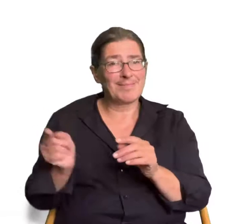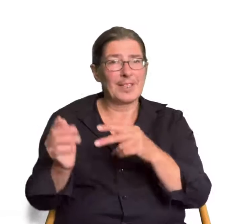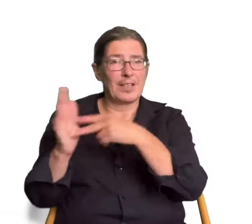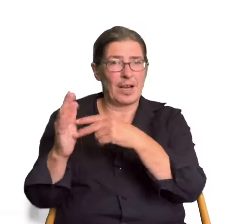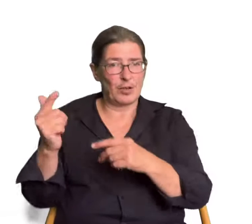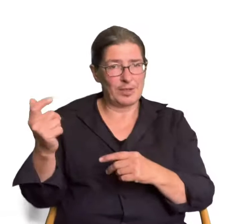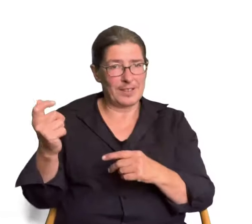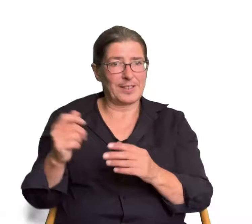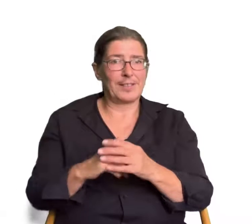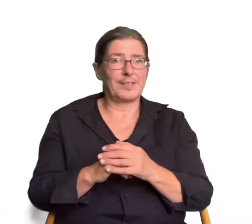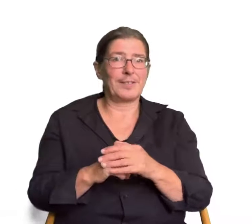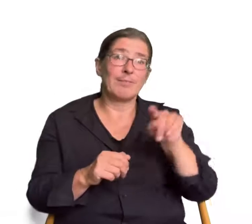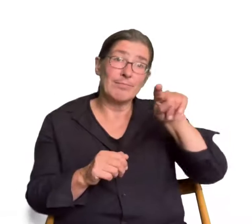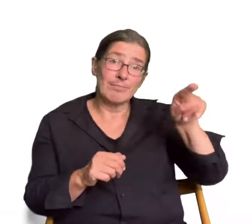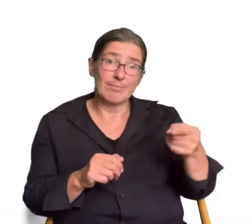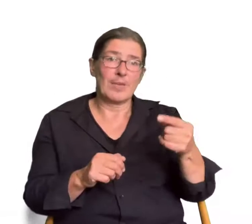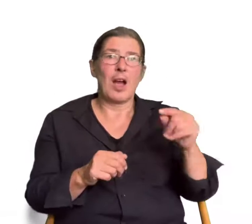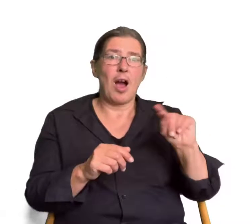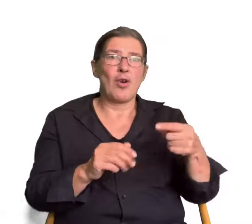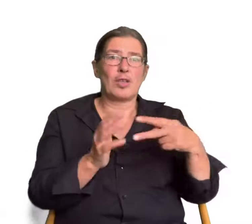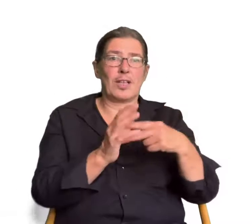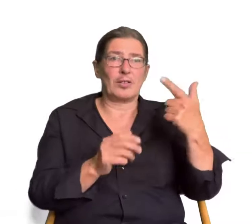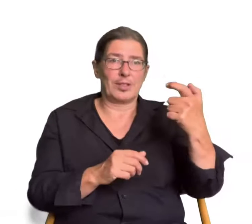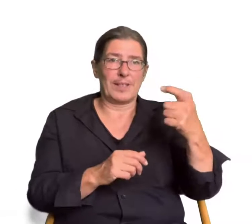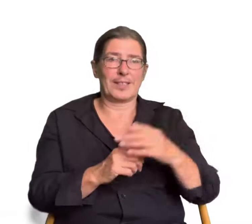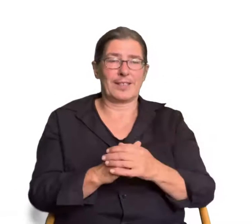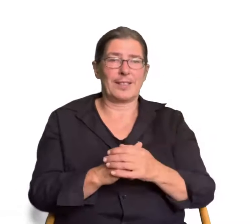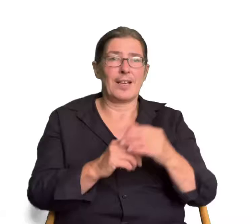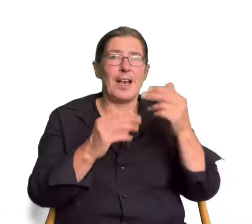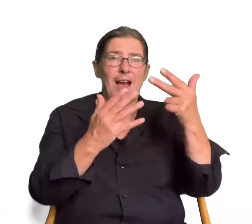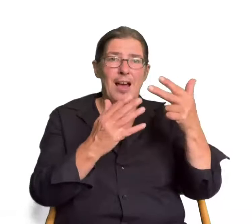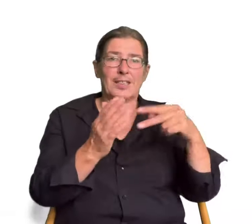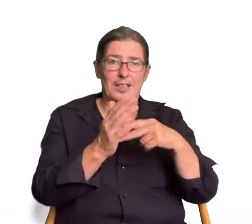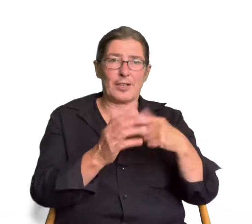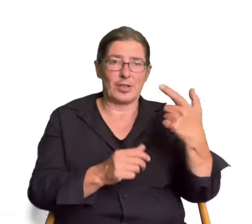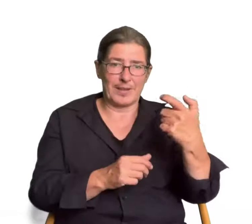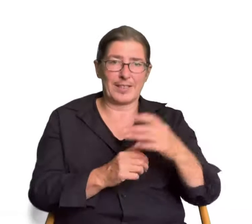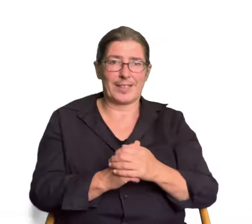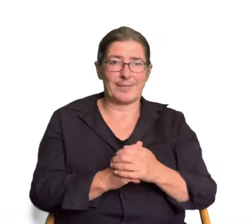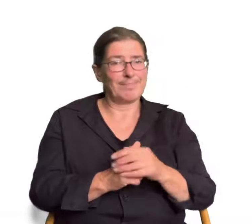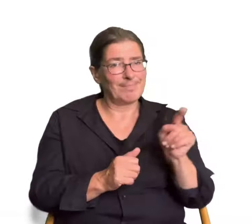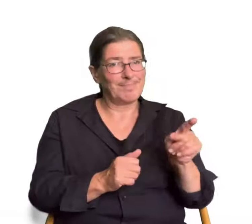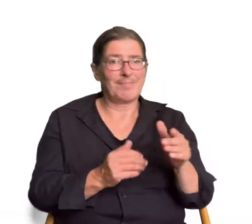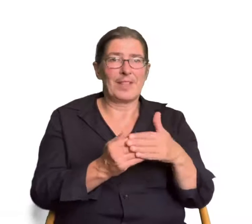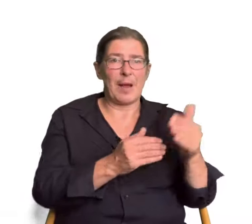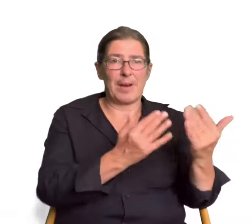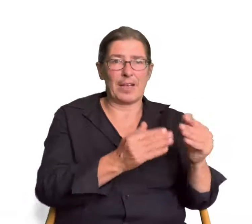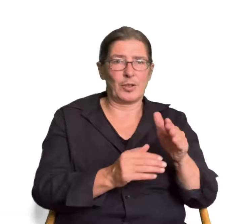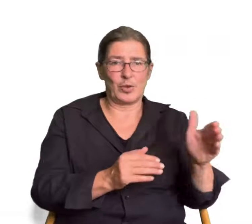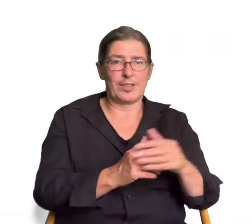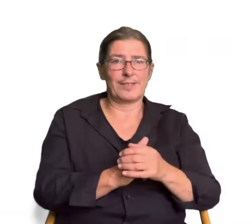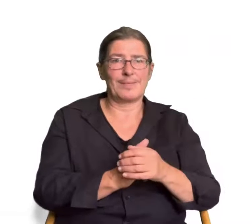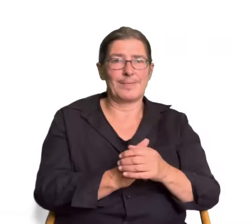Das mache ich, indem ich durch 20 teile. Und das mache ich auf der anderen Seite genauso. 8 geteilt durch 20. Und da stelle ich